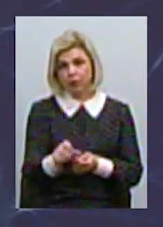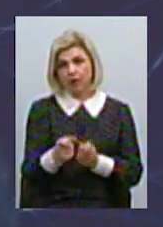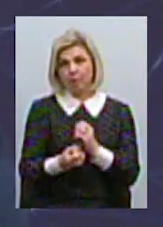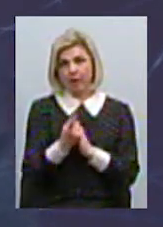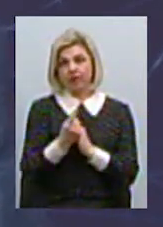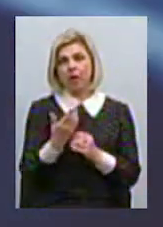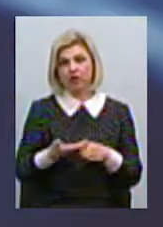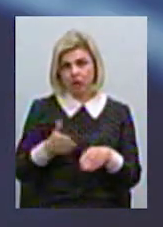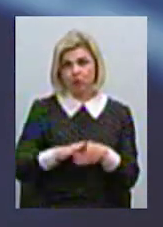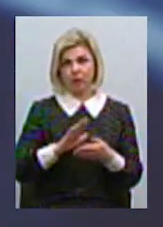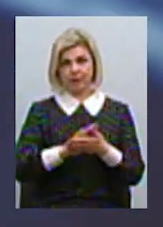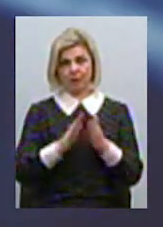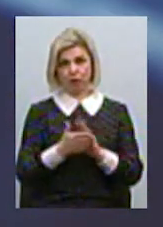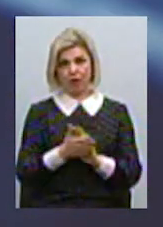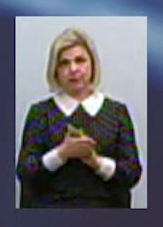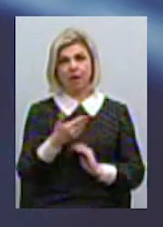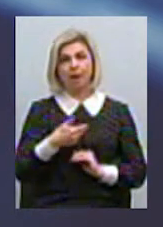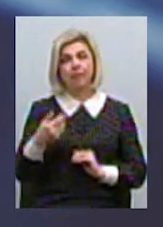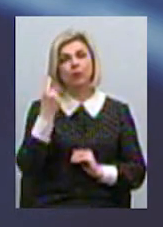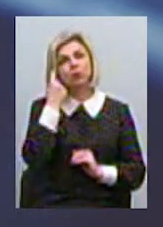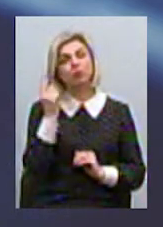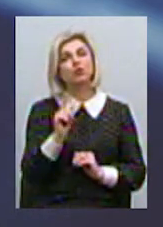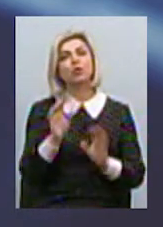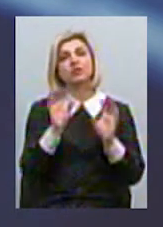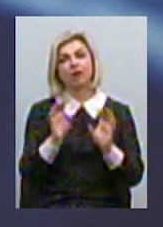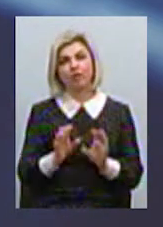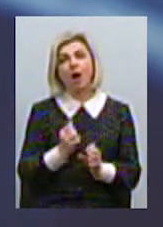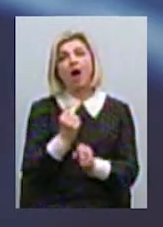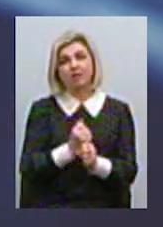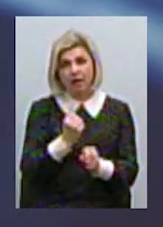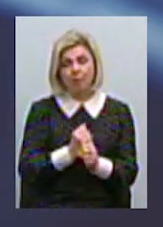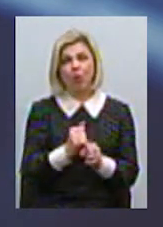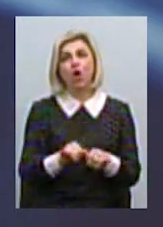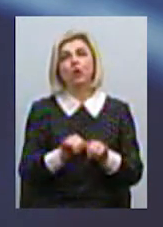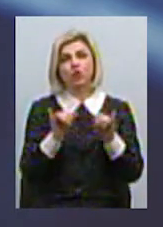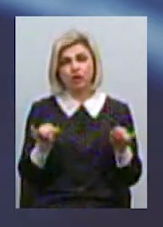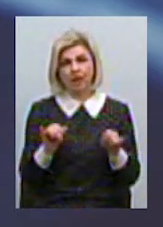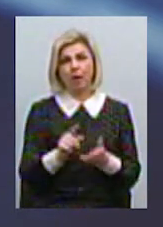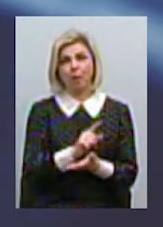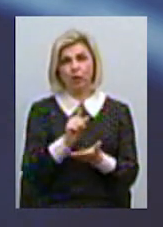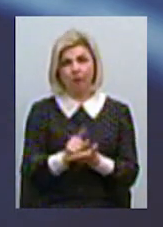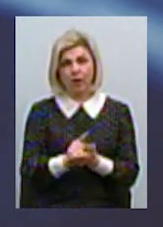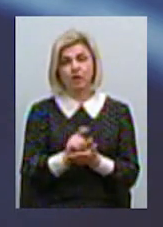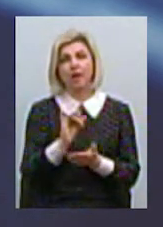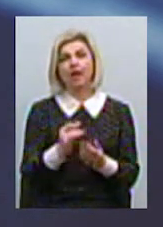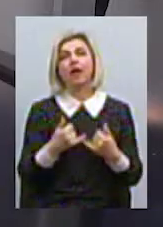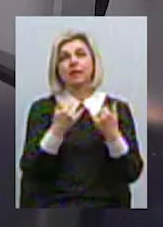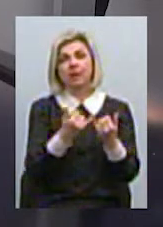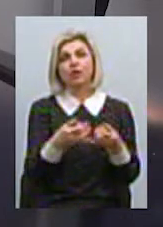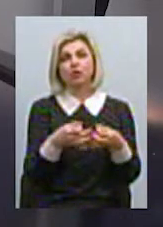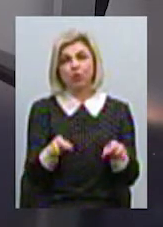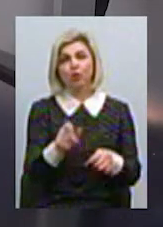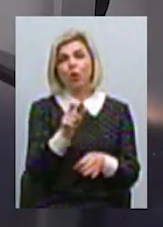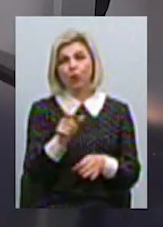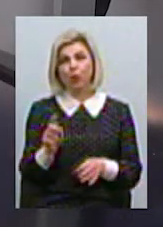ситуація. Ми думаємо, що законодавець працює це питання, розширює повноваження і надасть дозвіл, що люди, які